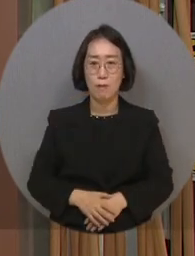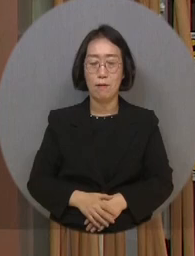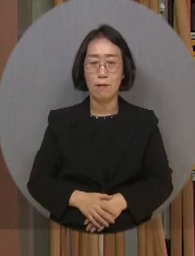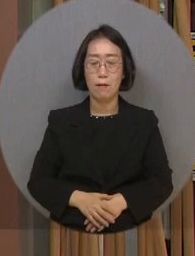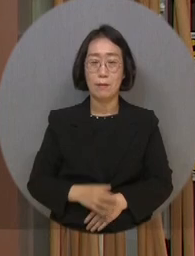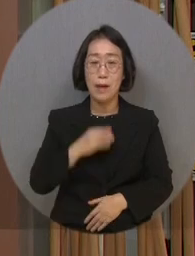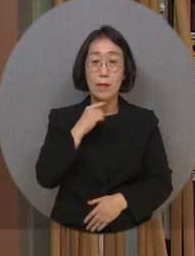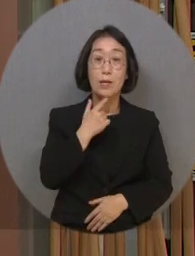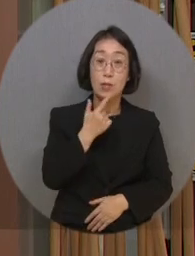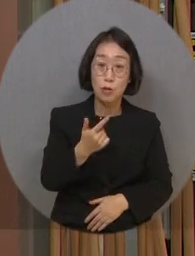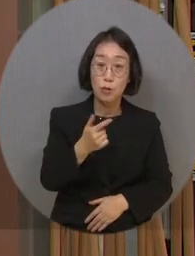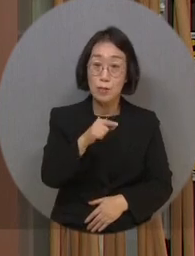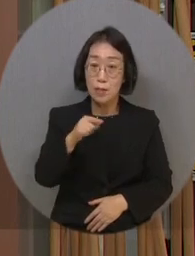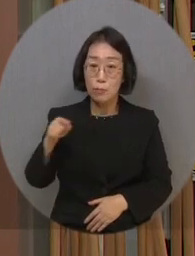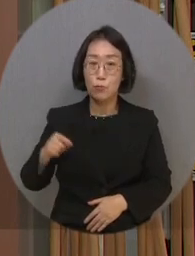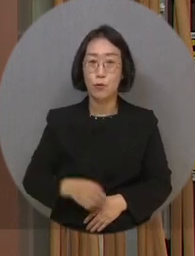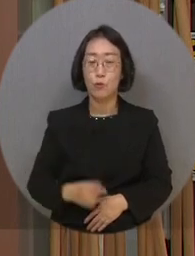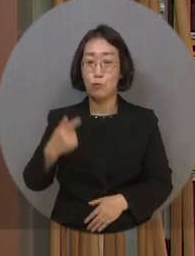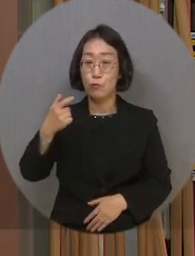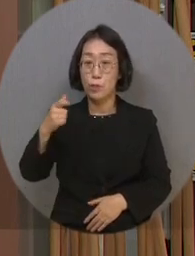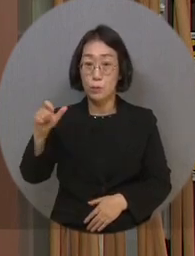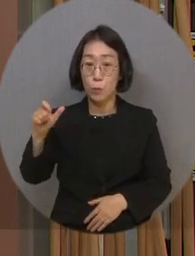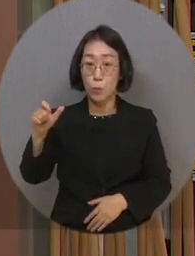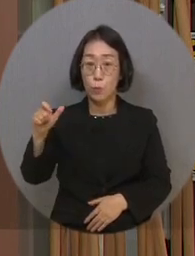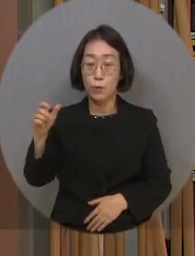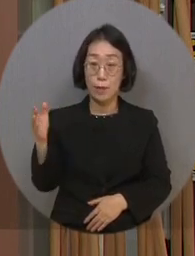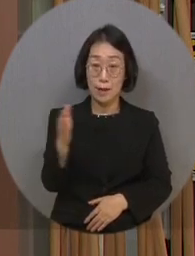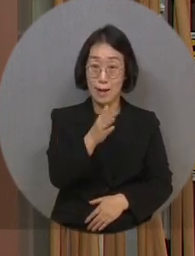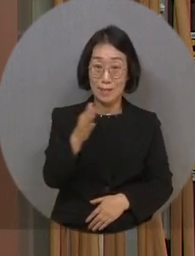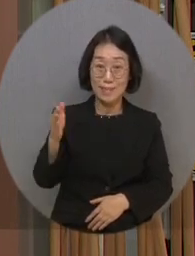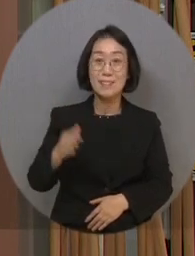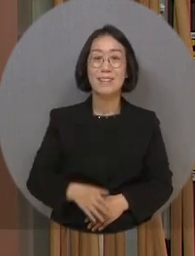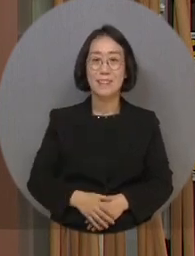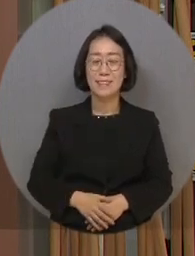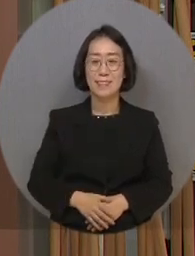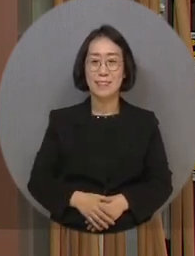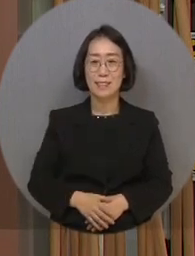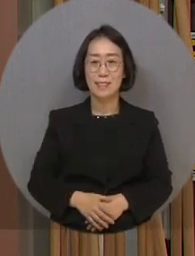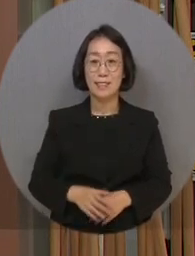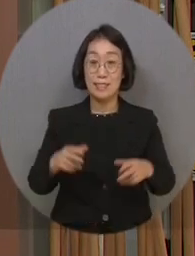6세 이상 그리고 만 65세 미만의